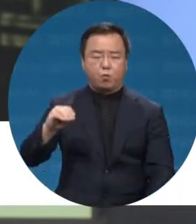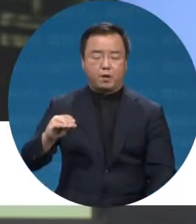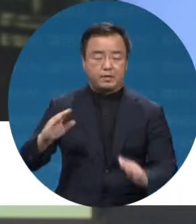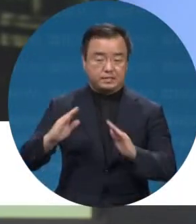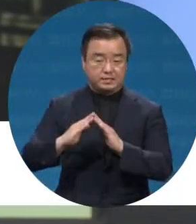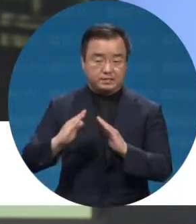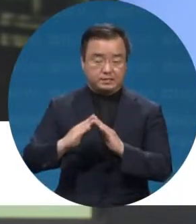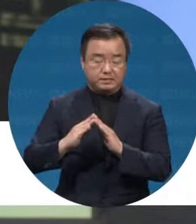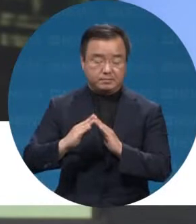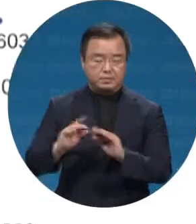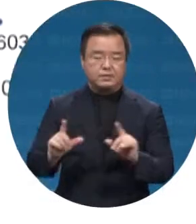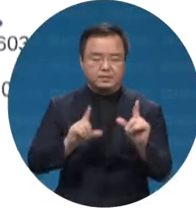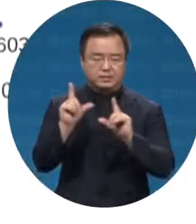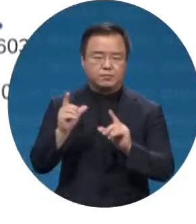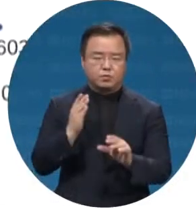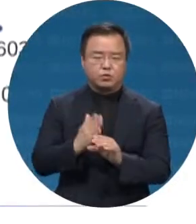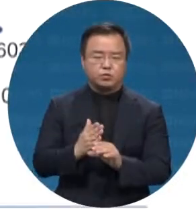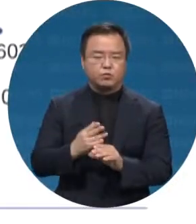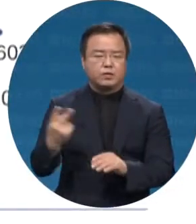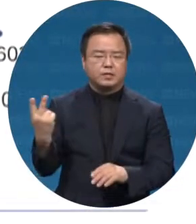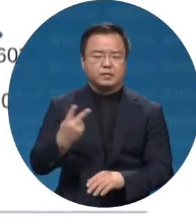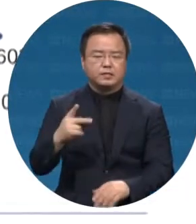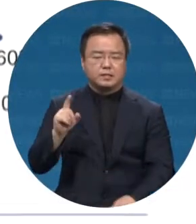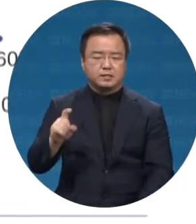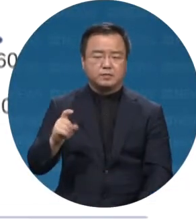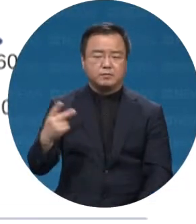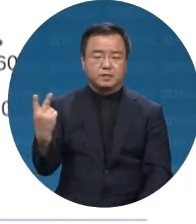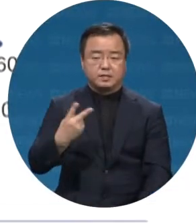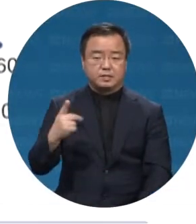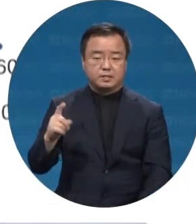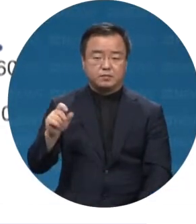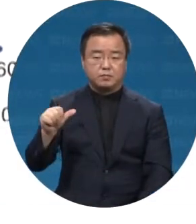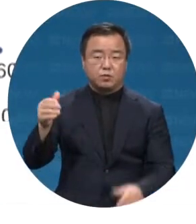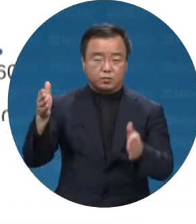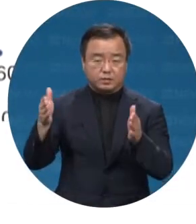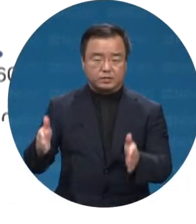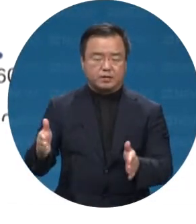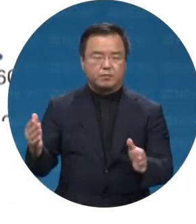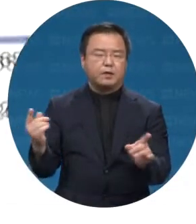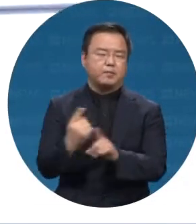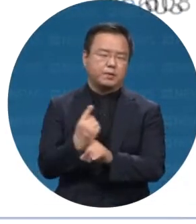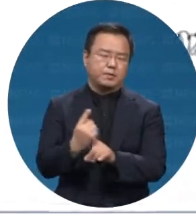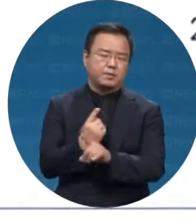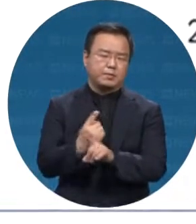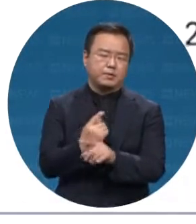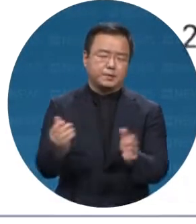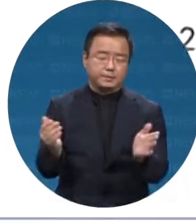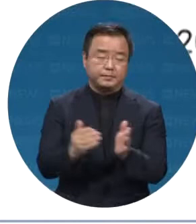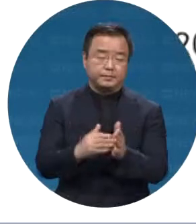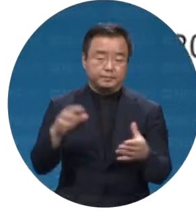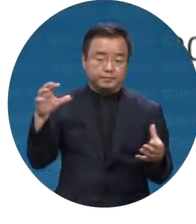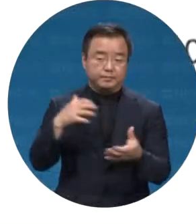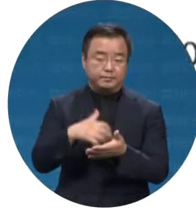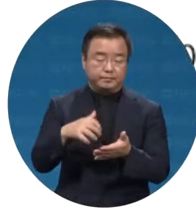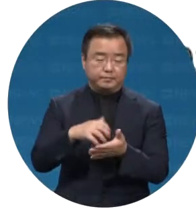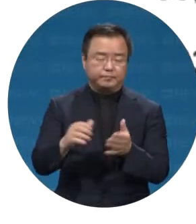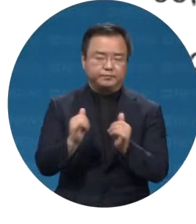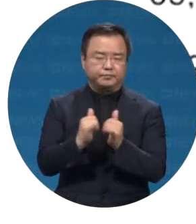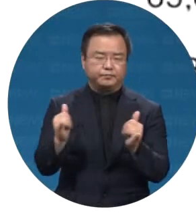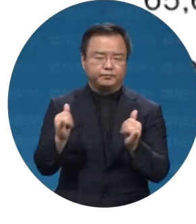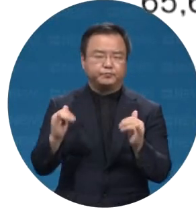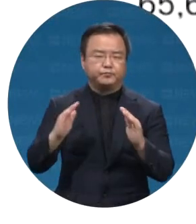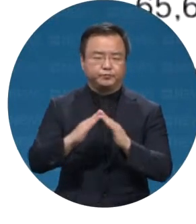계시고요이 지옥고 현황이 2010년과 2015년 사이에 좀 많이 변했는데요 통계청에 인구 주택